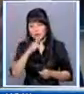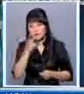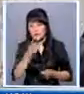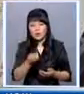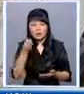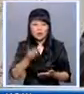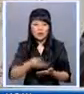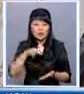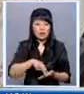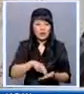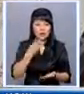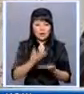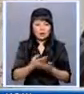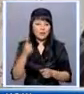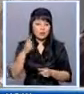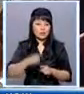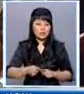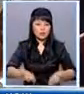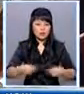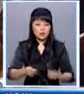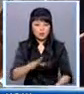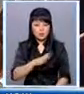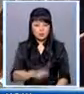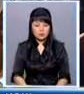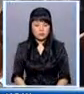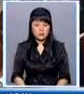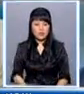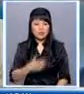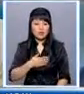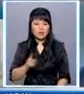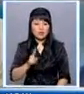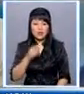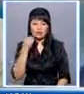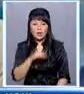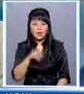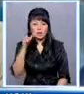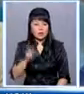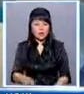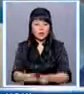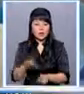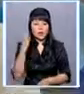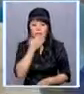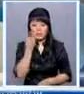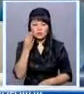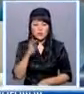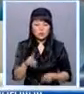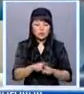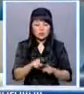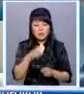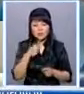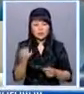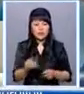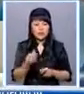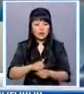берді. Сіздерде Рүстем Абдраш деген керемет режиссер бар. Ол біздің Киношокқа өзінің қаладан келген қыз фильмін